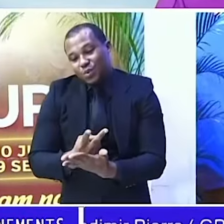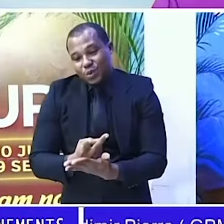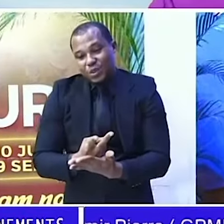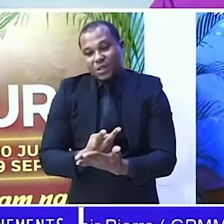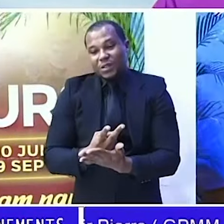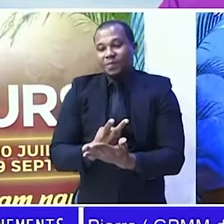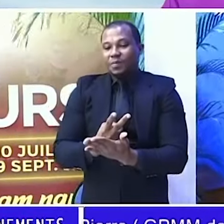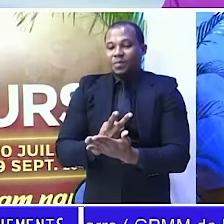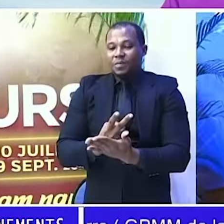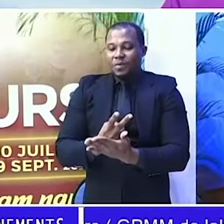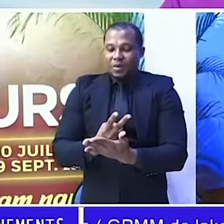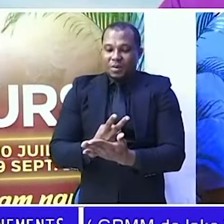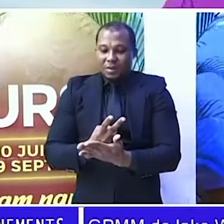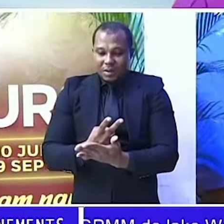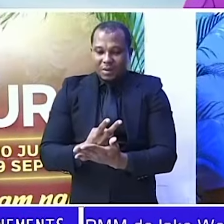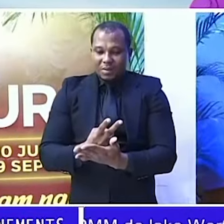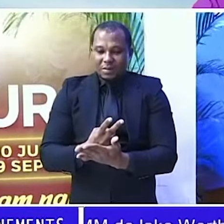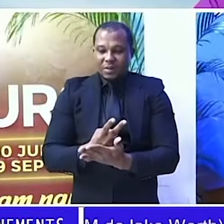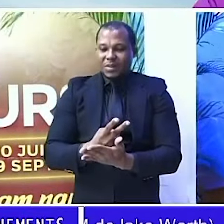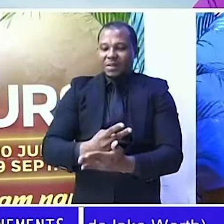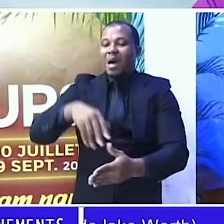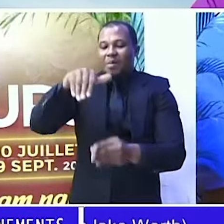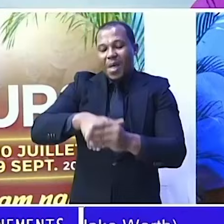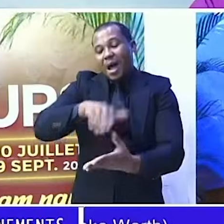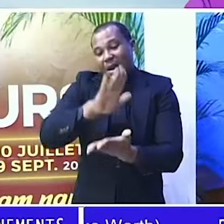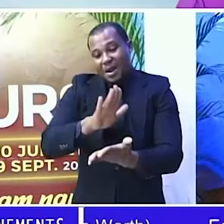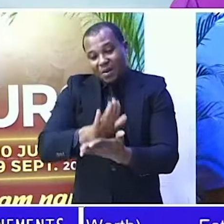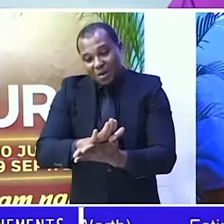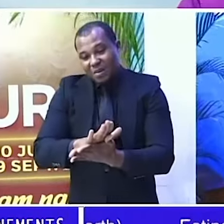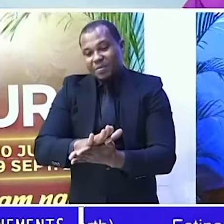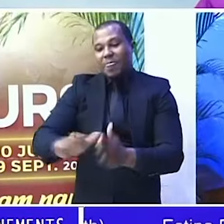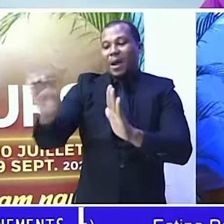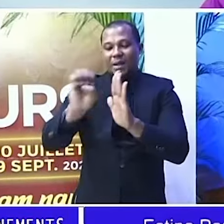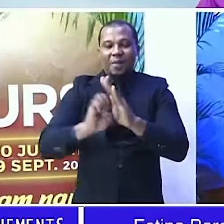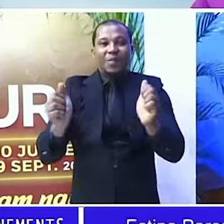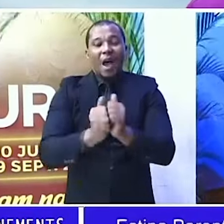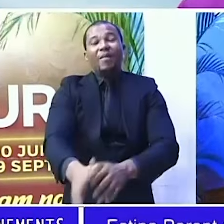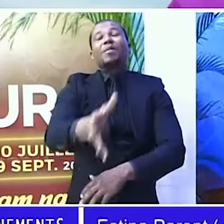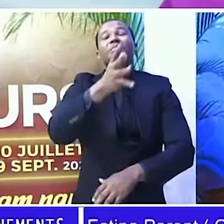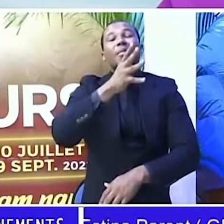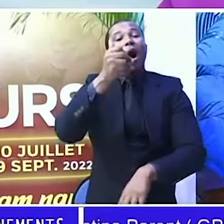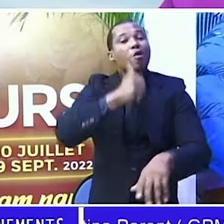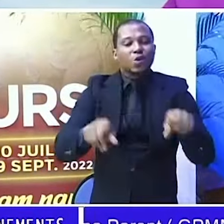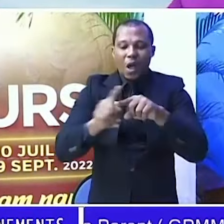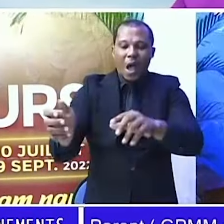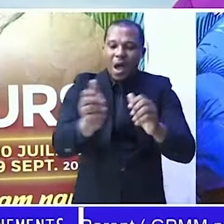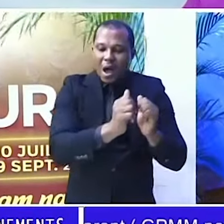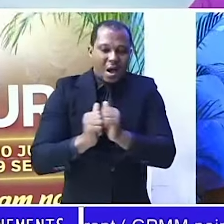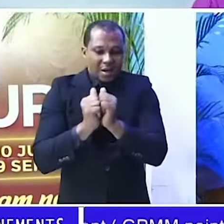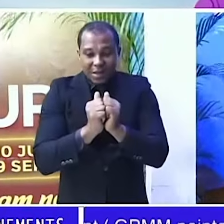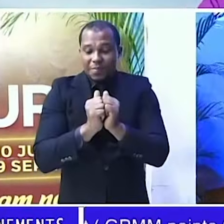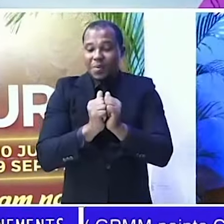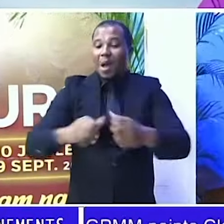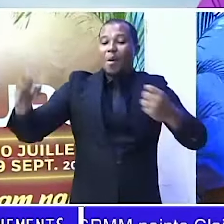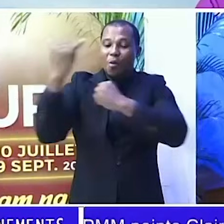centre d'hébergement avec maman ou avec sœur, parce que non seulement premier côté territoire la lettre là oblige j'étais quitté